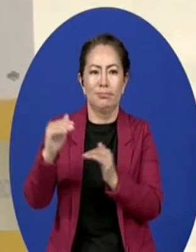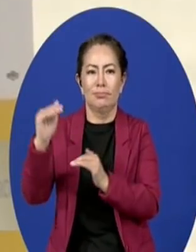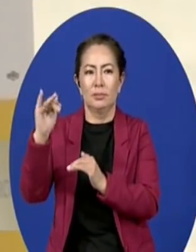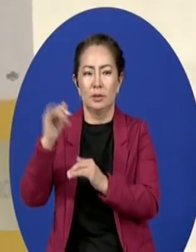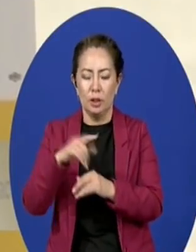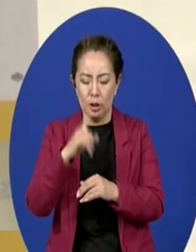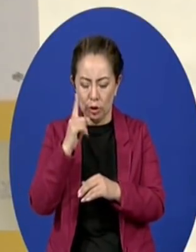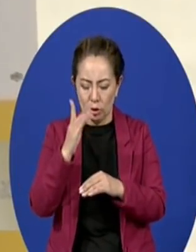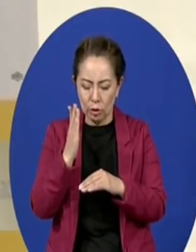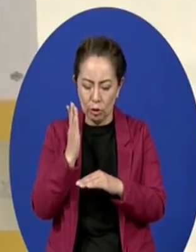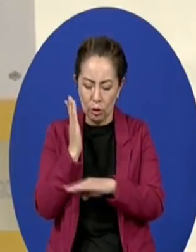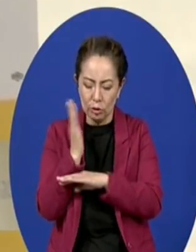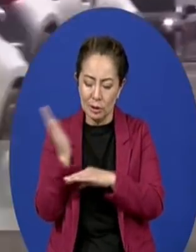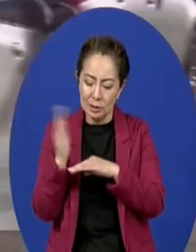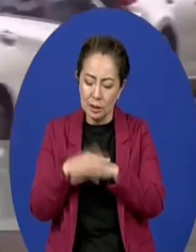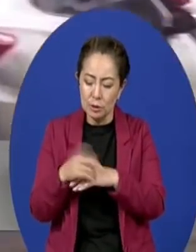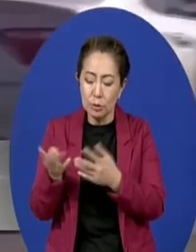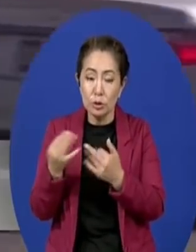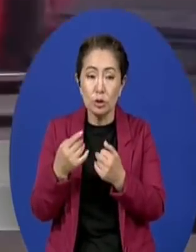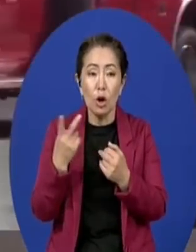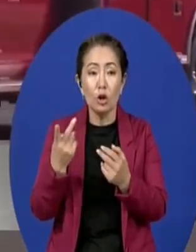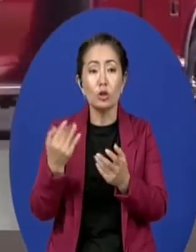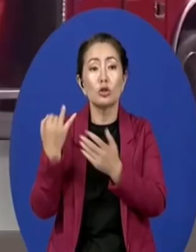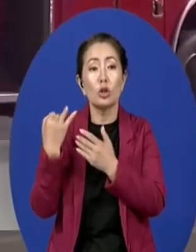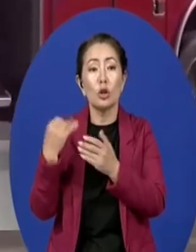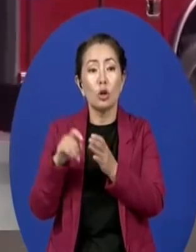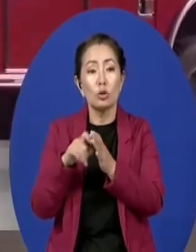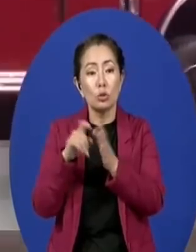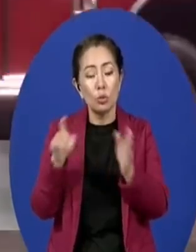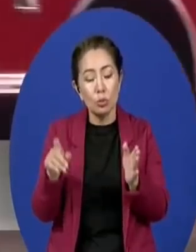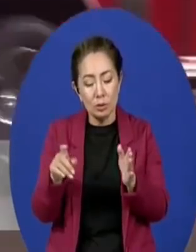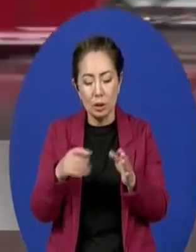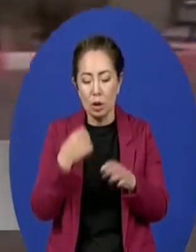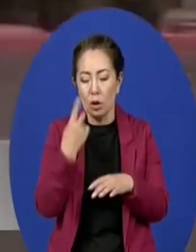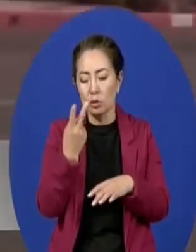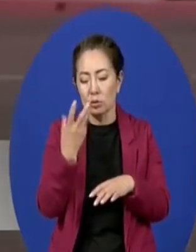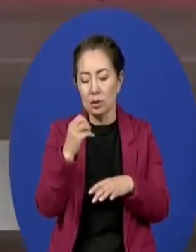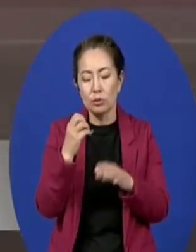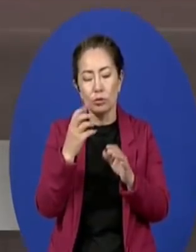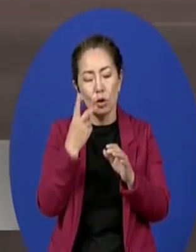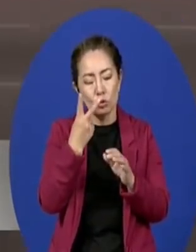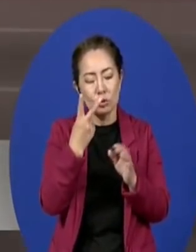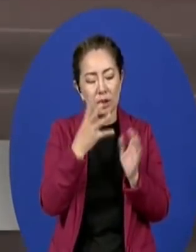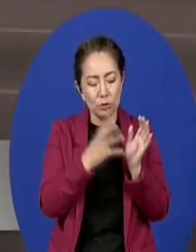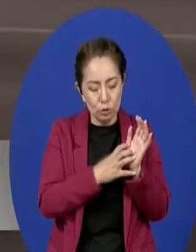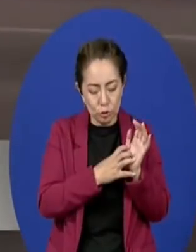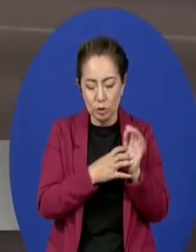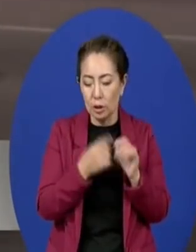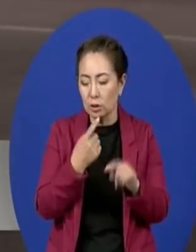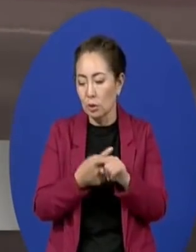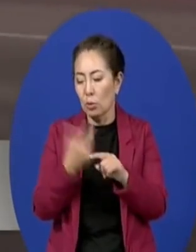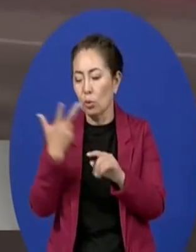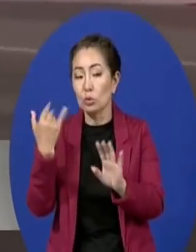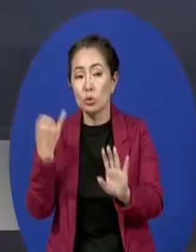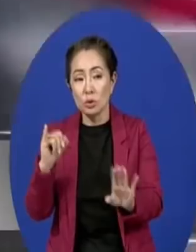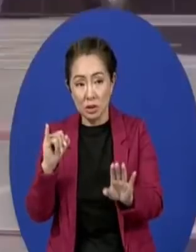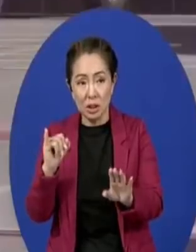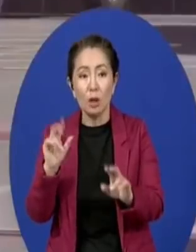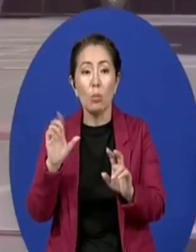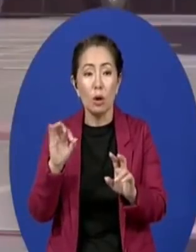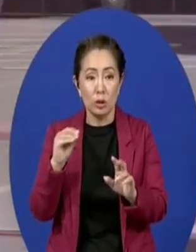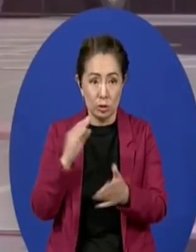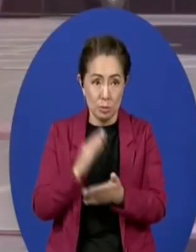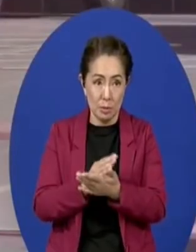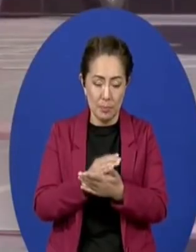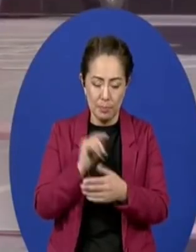байгаа эмнэлгийн тоо өнгөрсөн 2-7 хоногийн хугацаанд дунджаар 259-с 360-аар нэмэгджээ. Тус